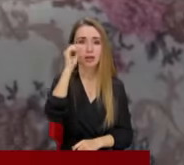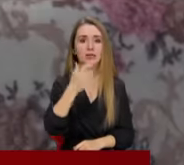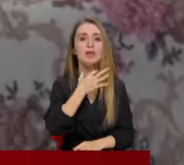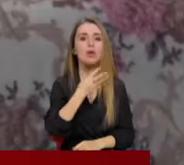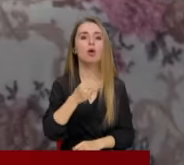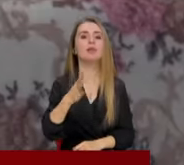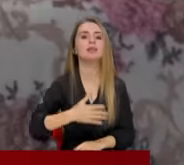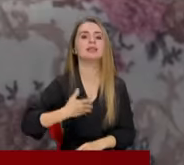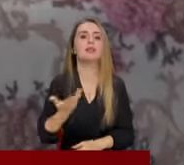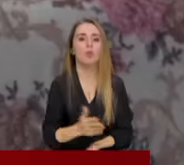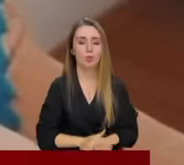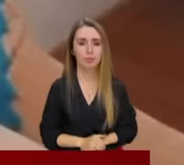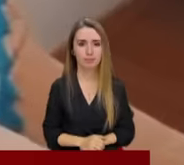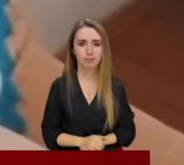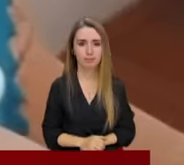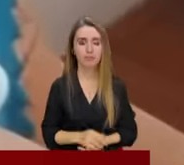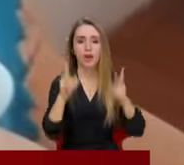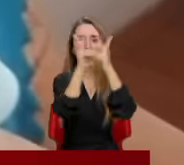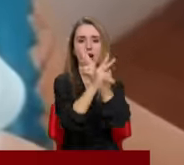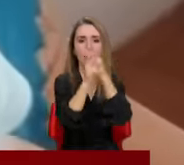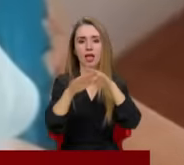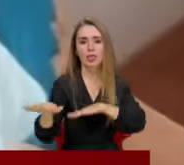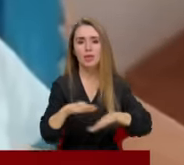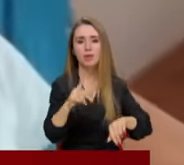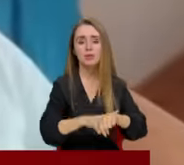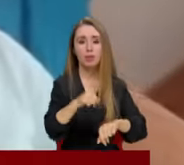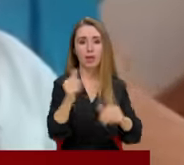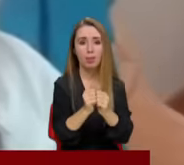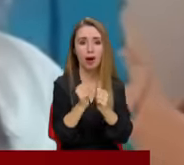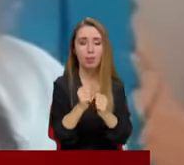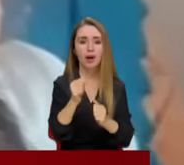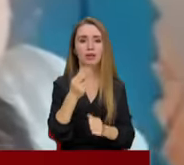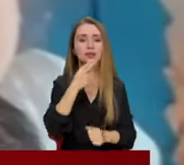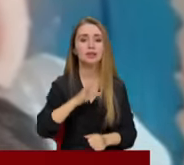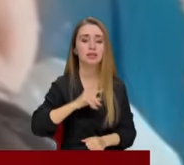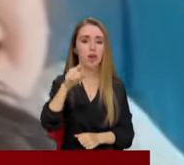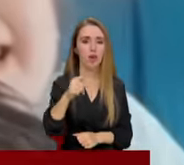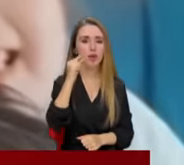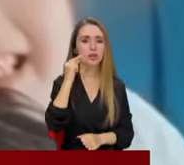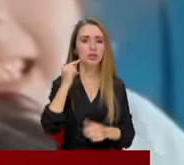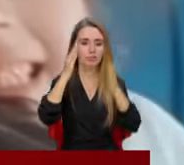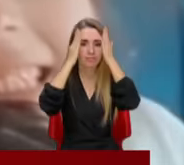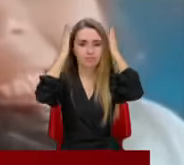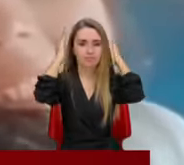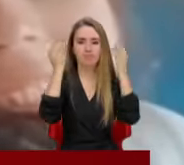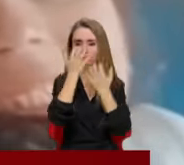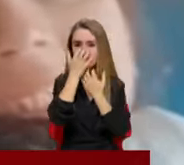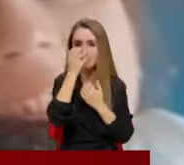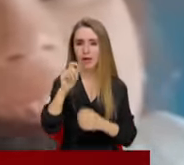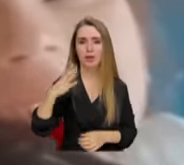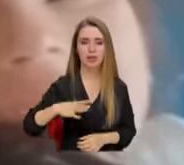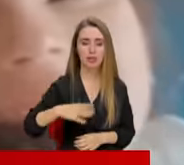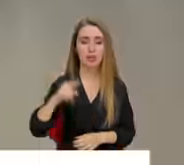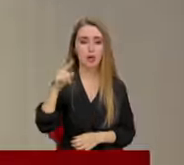muhtaç olmadan yapabilmek istiyorum bunları. Tek hayali depremde onunla birlikte hayata tutunan tek kızının saçlarını toplayabilmek. Halime